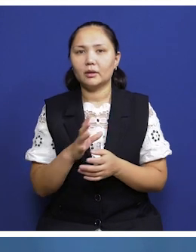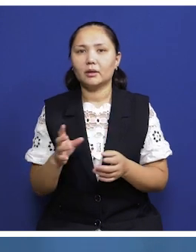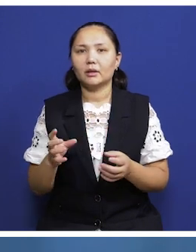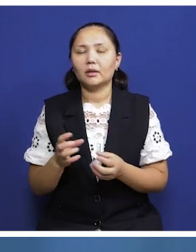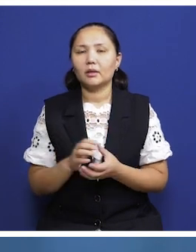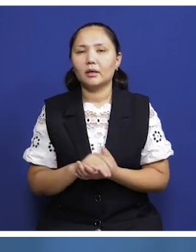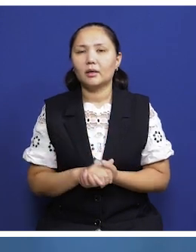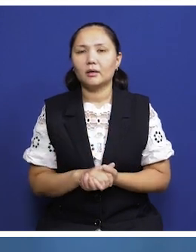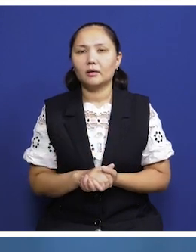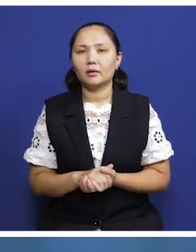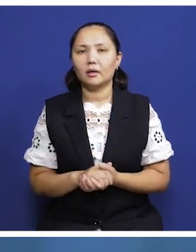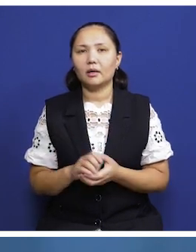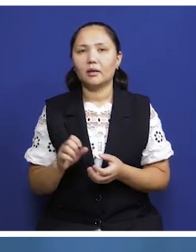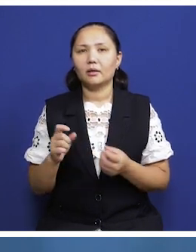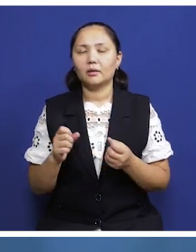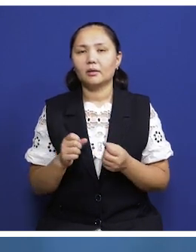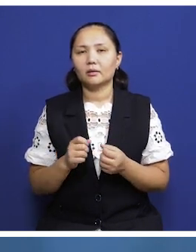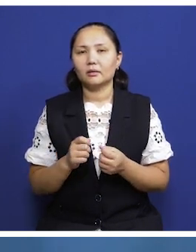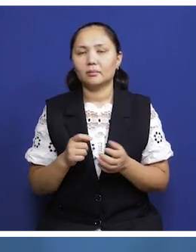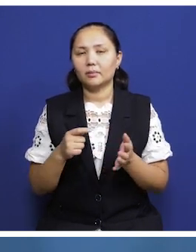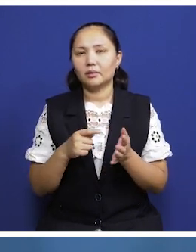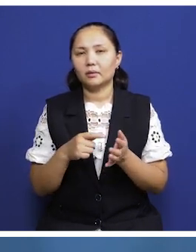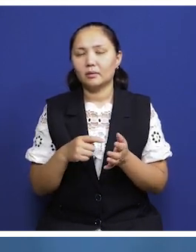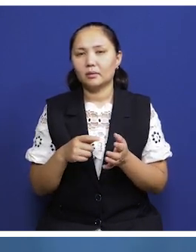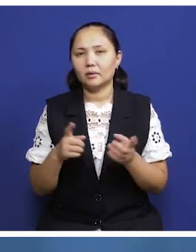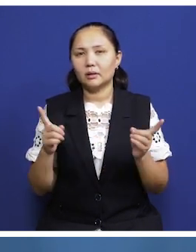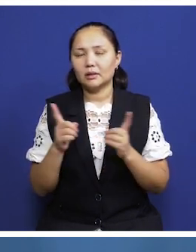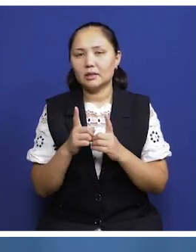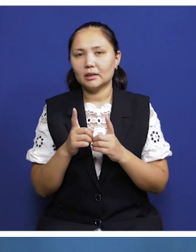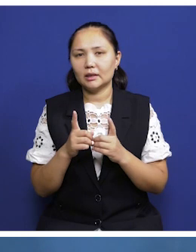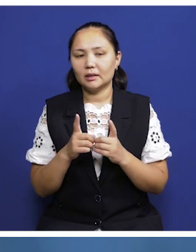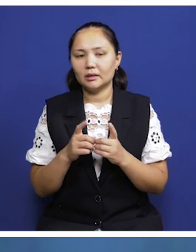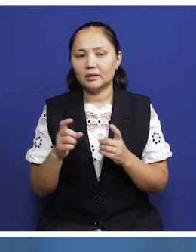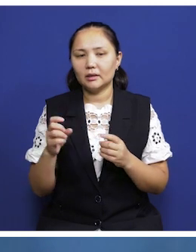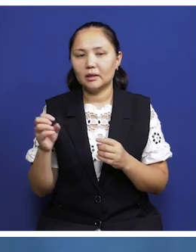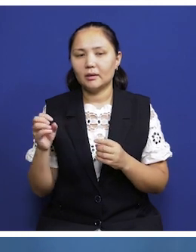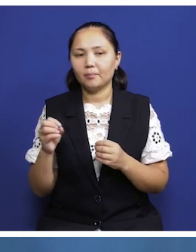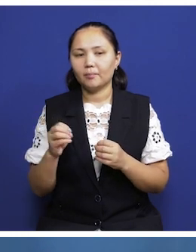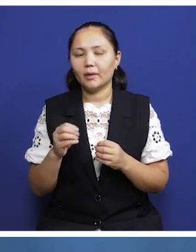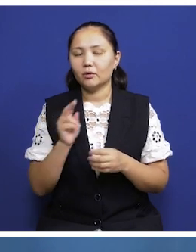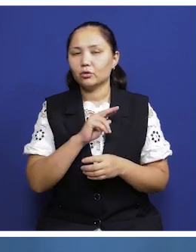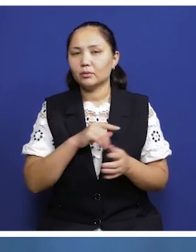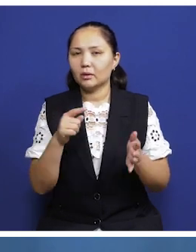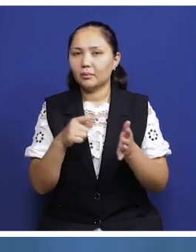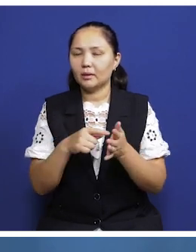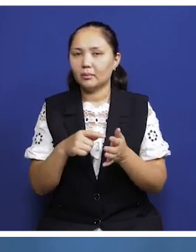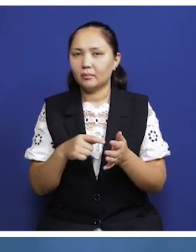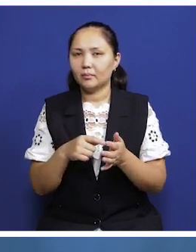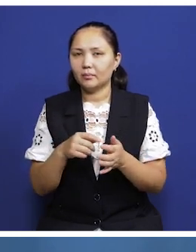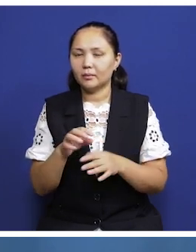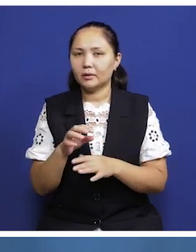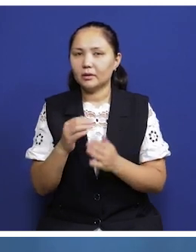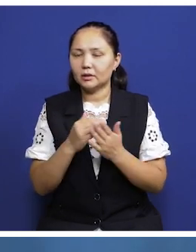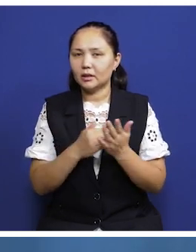Олар бойынша арнайы іс-шара бекітілген, әрбір осындай кездесуден кейін іс-шара бекітіліп, хаттама түзіледі, сол хаттамамен мен өзім